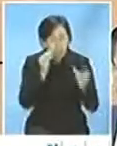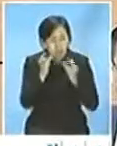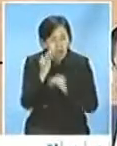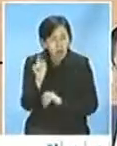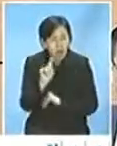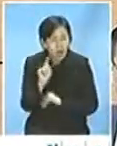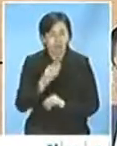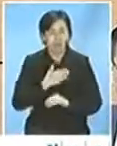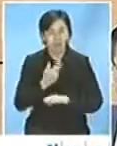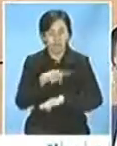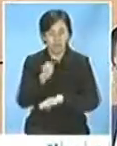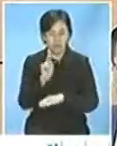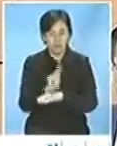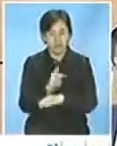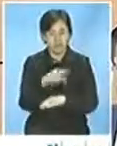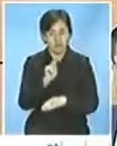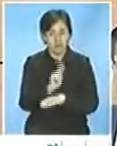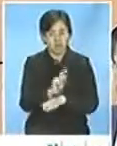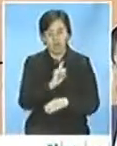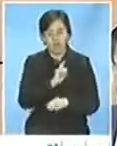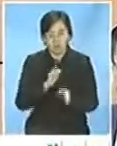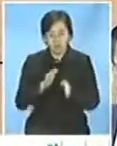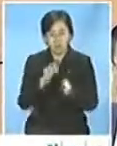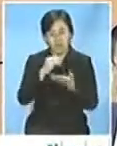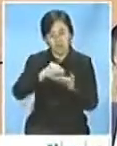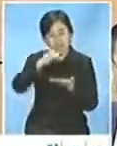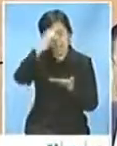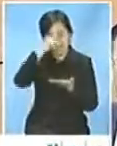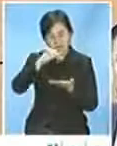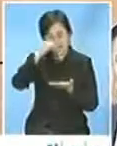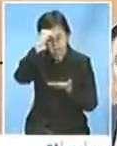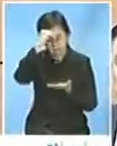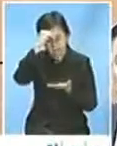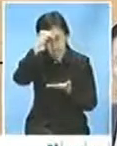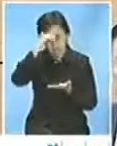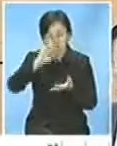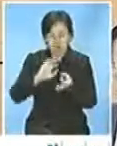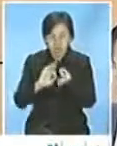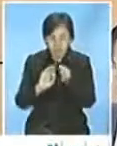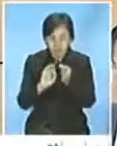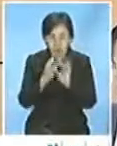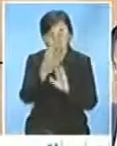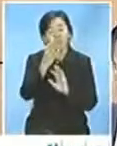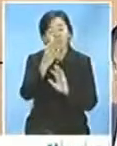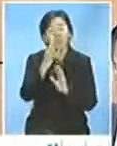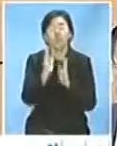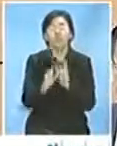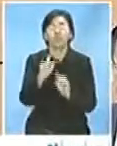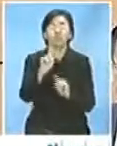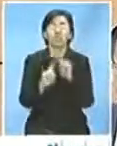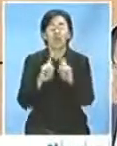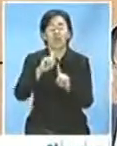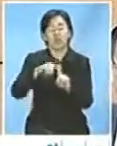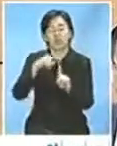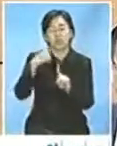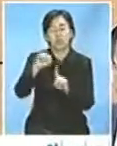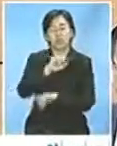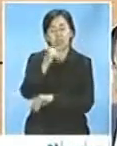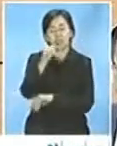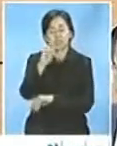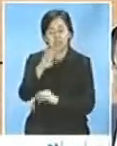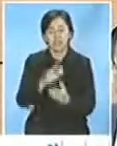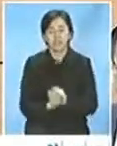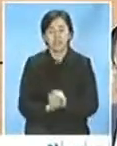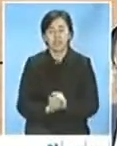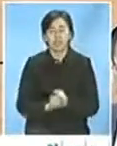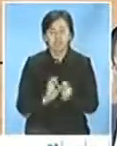ป็นประธานอำนวยการฝ่ายนักศึกษาในพิธีพระราชทานเพลิงศพ14ตุลาไม่ใช่เรื่องเผาตัวไม่ใช่ไปเผา